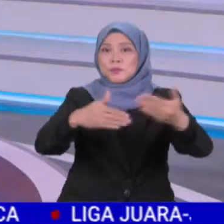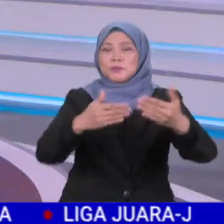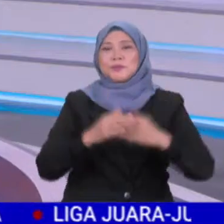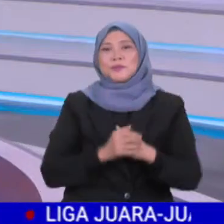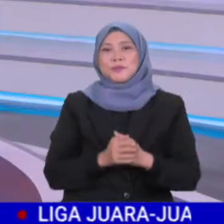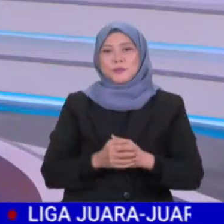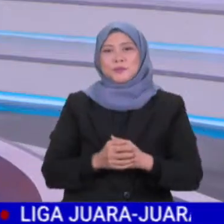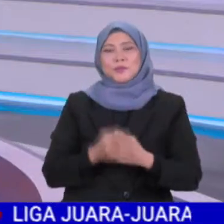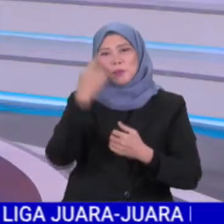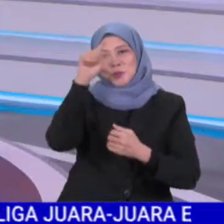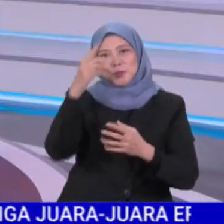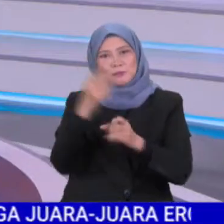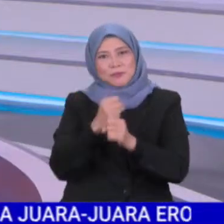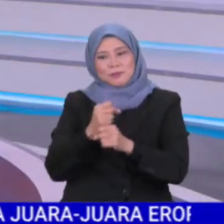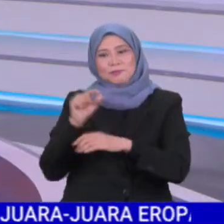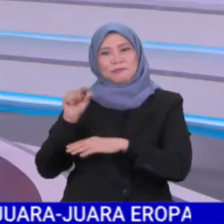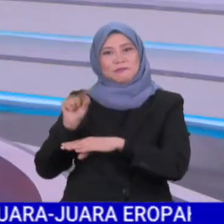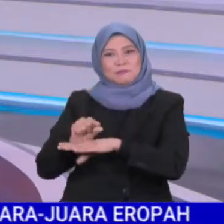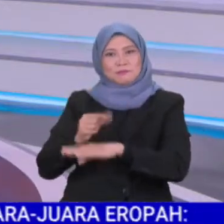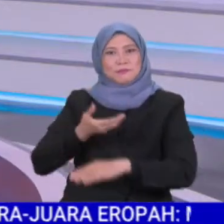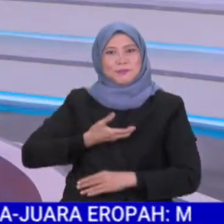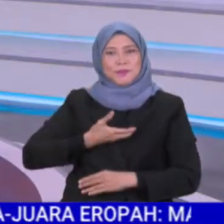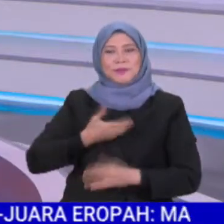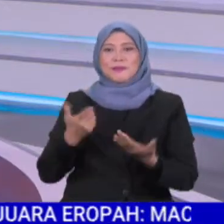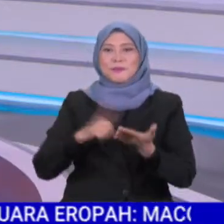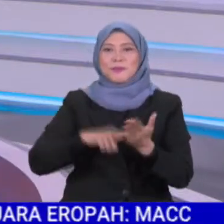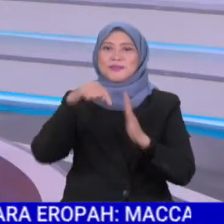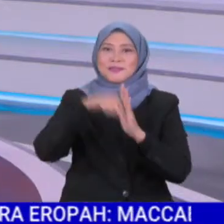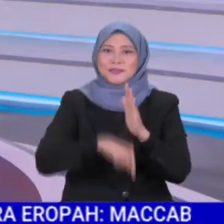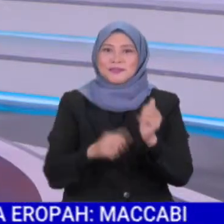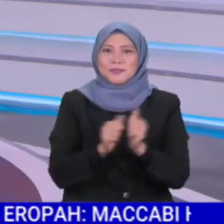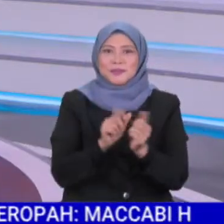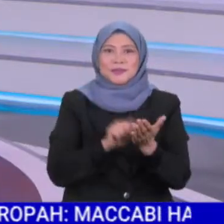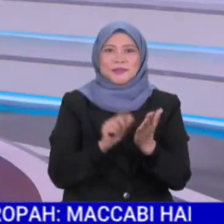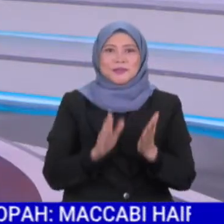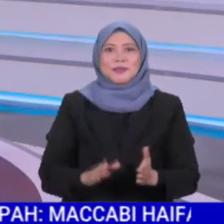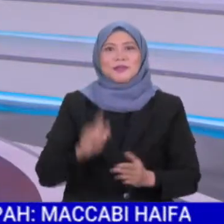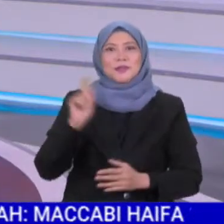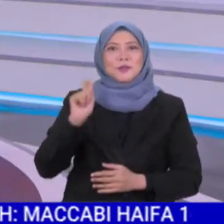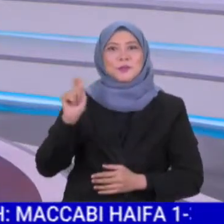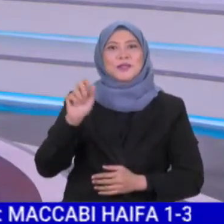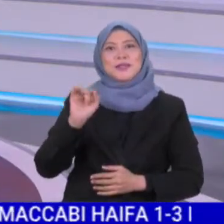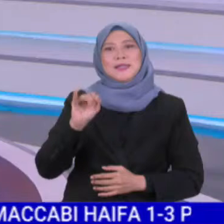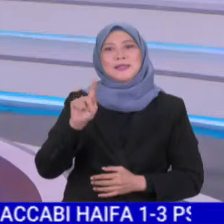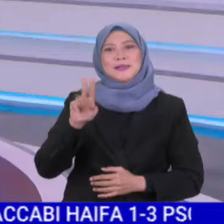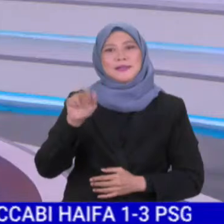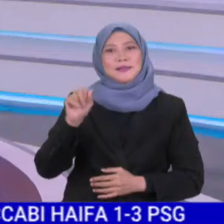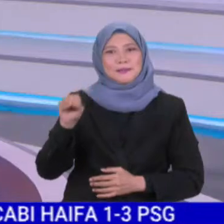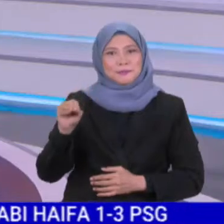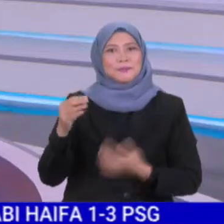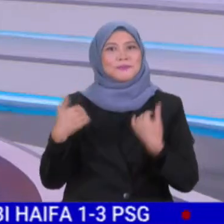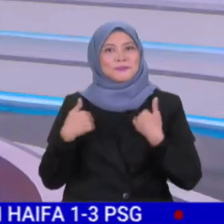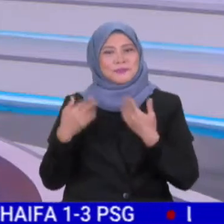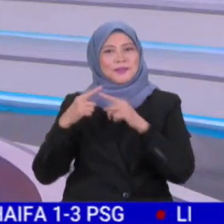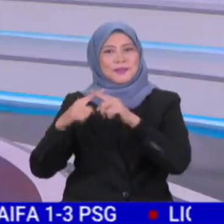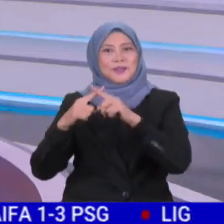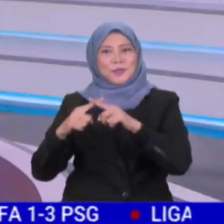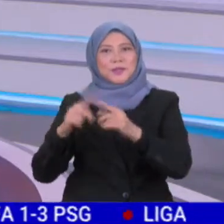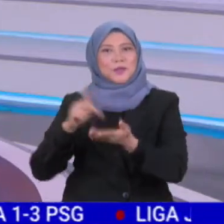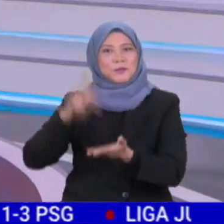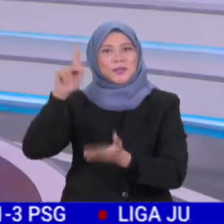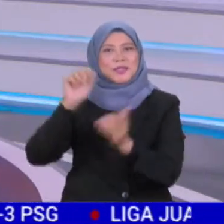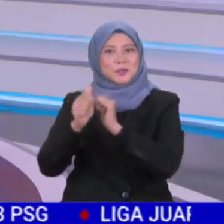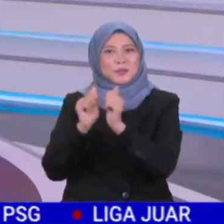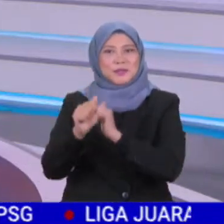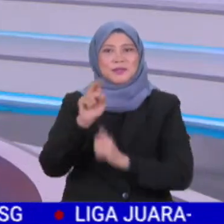bagi perebutan pingat gangsa. Dan untuk laporan lanjut, kita bersama wartawan Tuan Ikram Tuan Muhammad yang kini berada di Dewan Kompleks